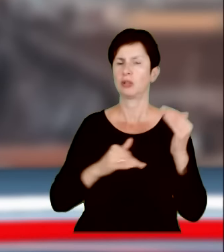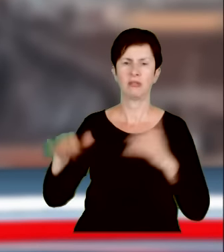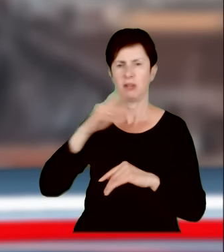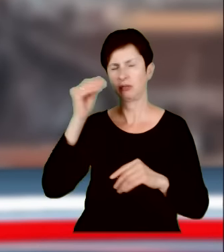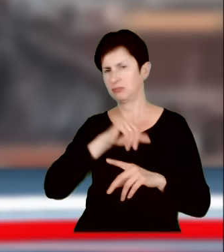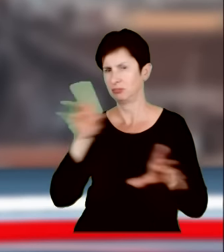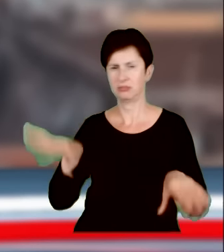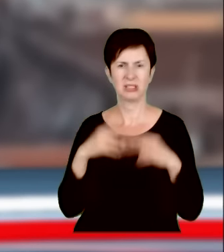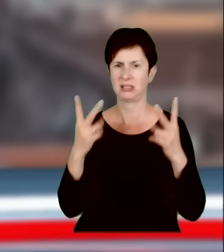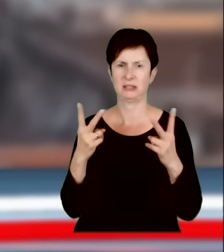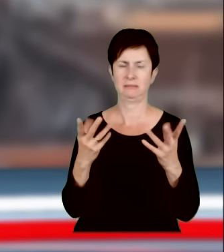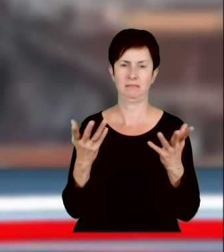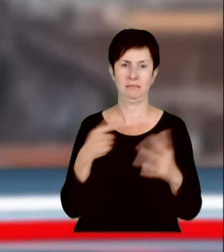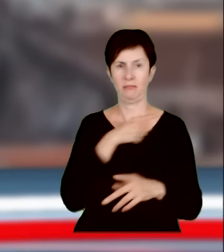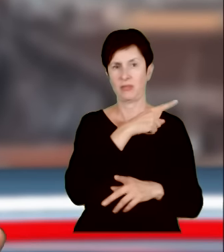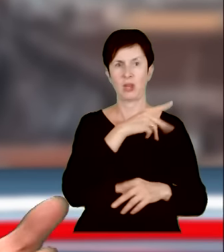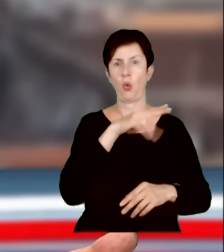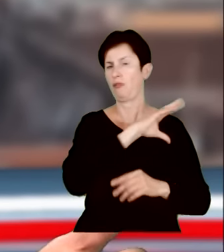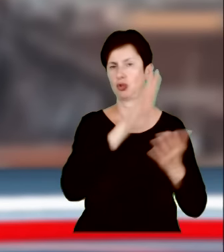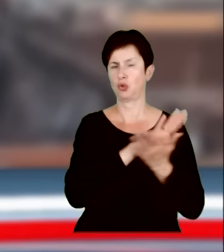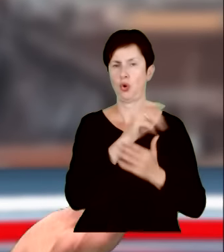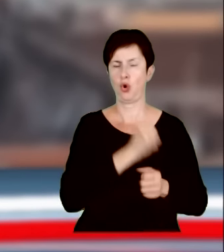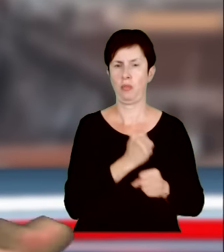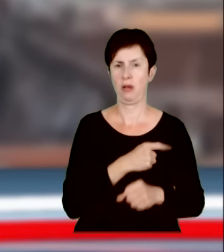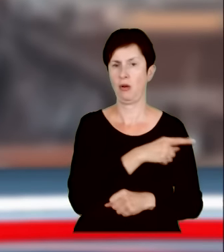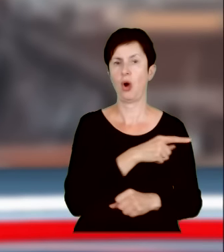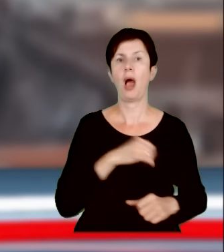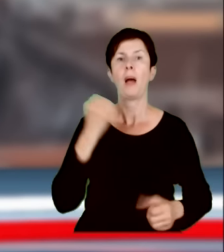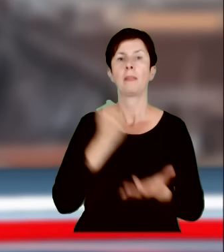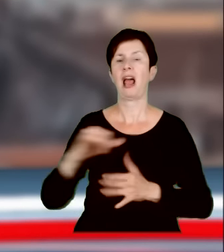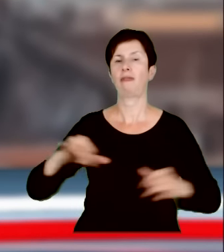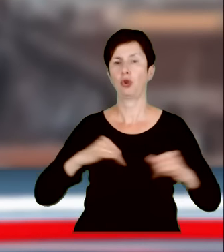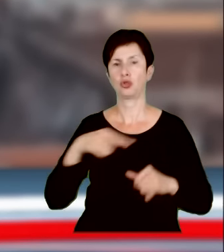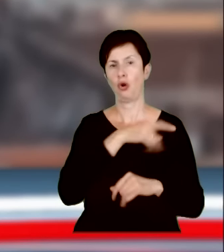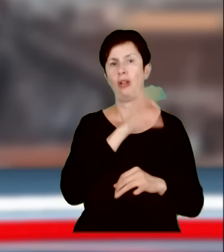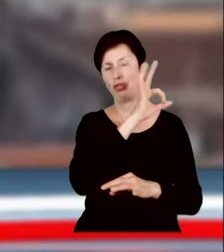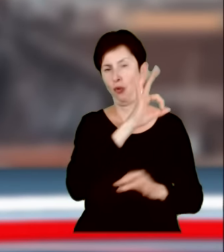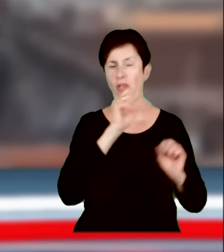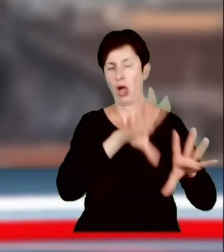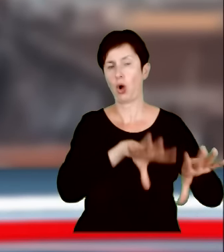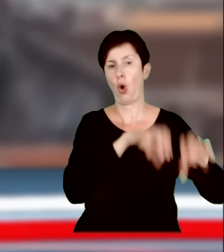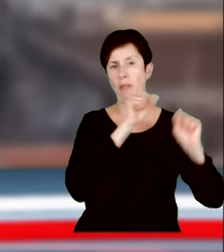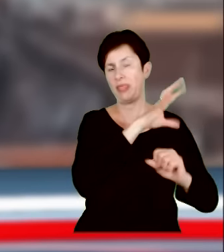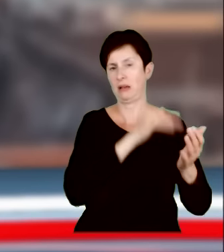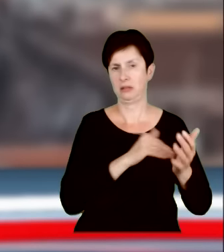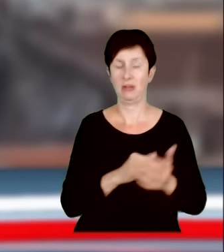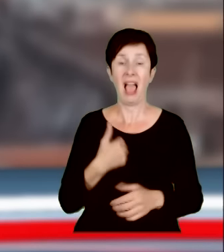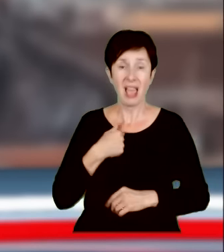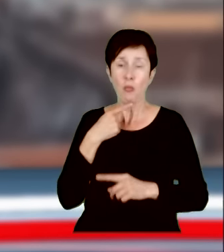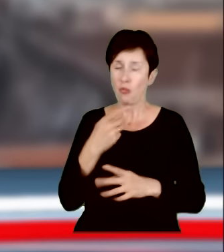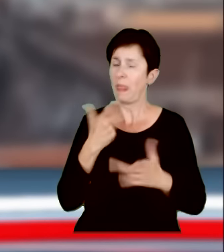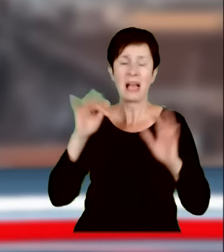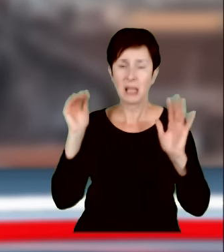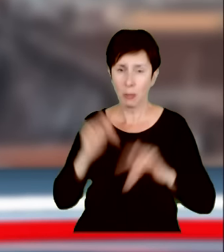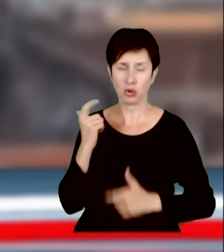wszystko oni praworządność rozumie prawo rozumieją tak jak rozumieją i tak będą je praktykować Oczywiście że nie można Oczywiście że polska